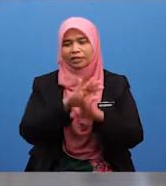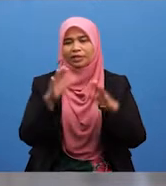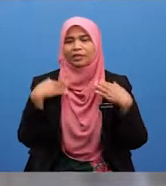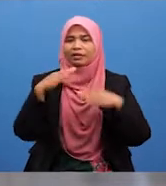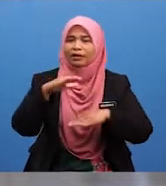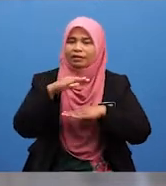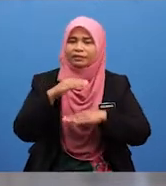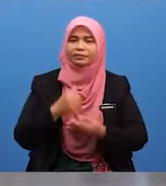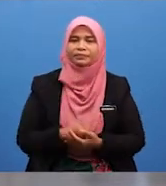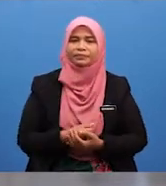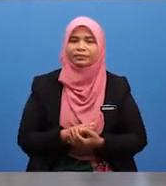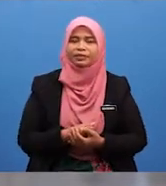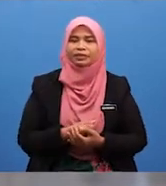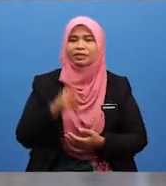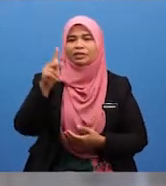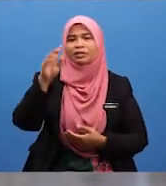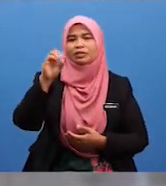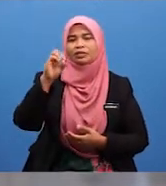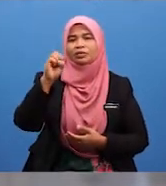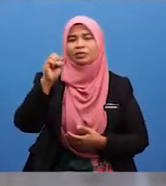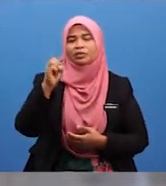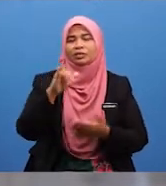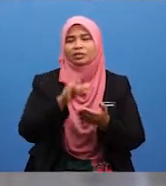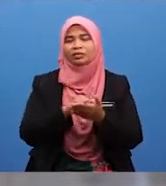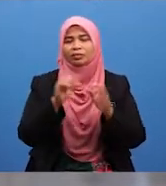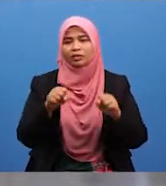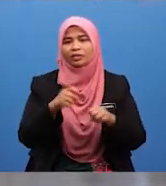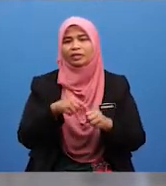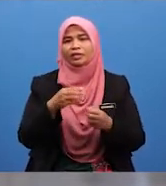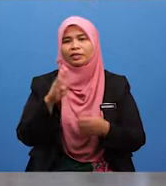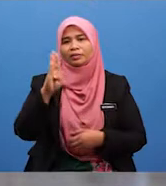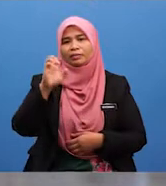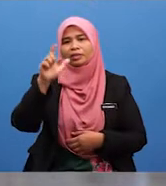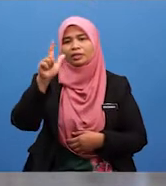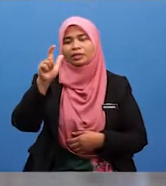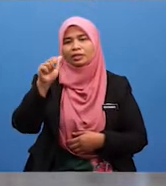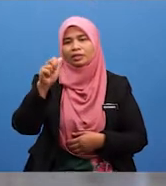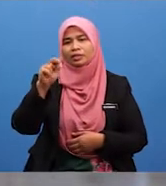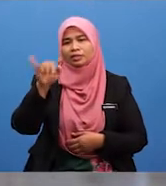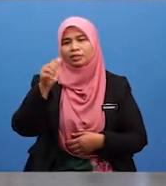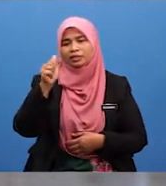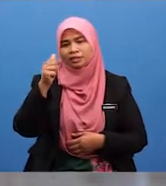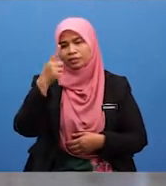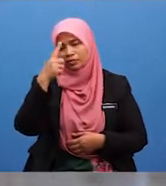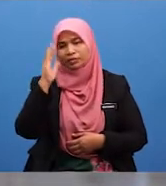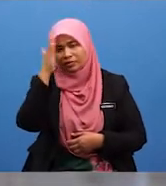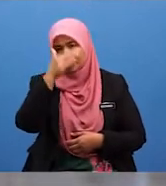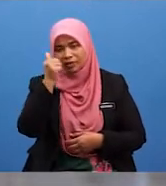tiada batasan. Kos tersebut boleh dibelanjakan untuk menceriakan